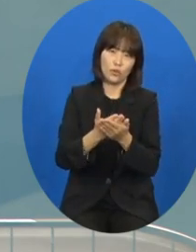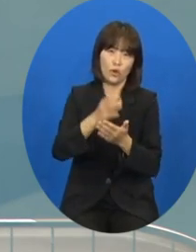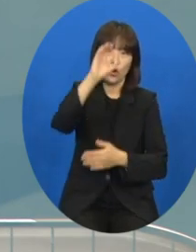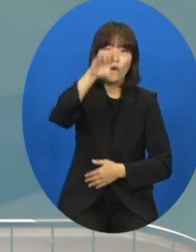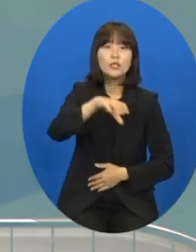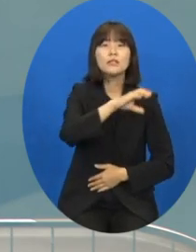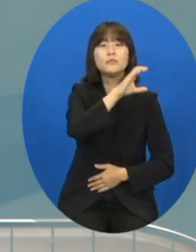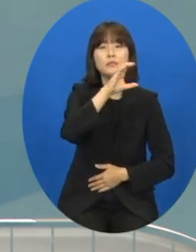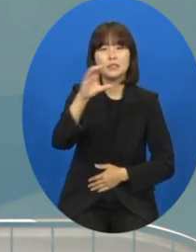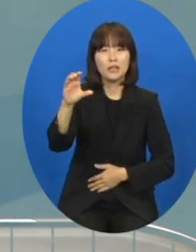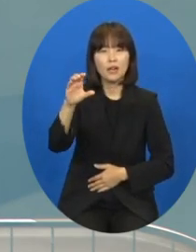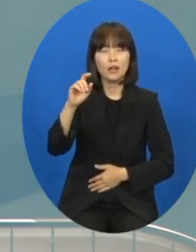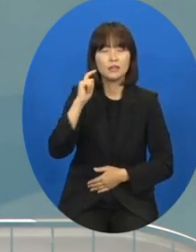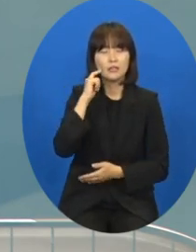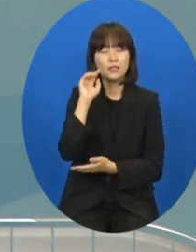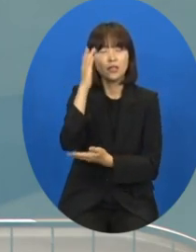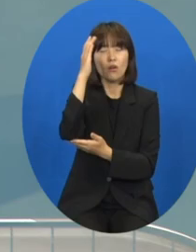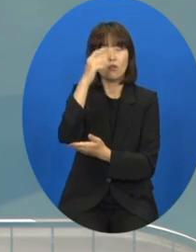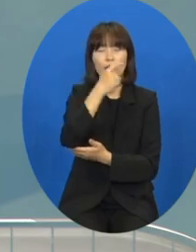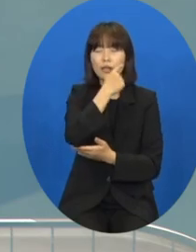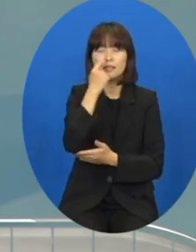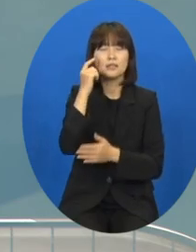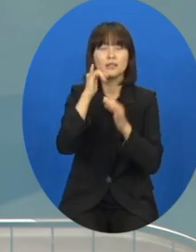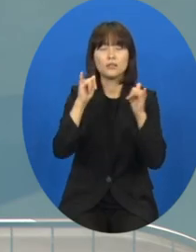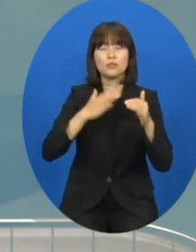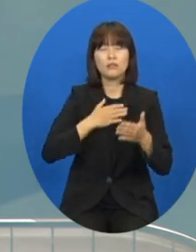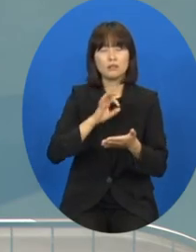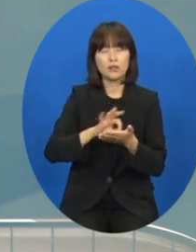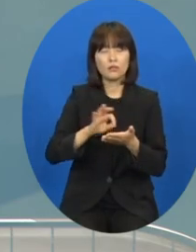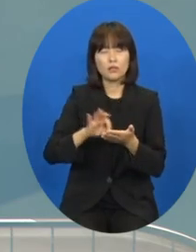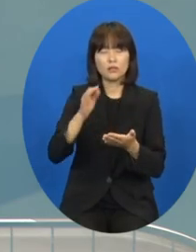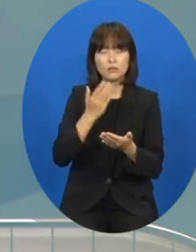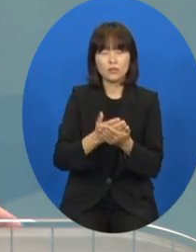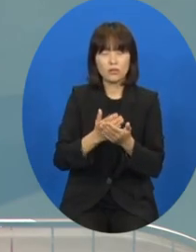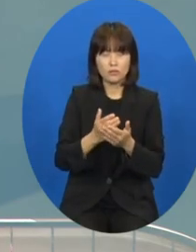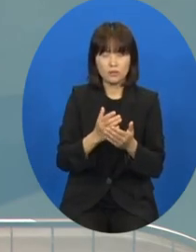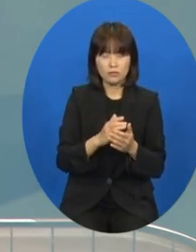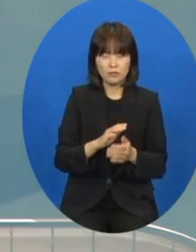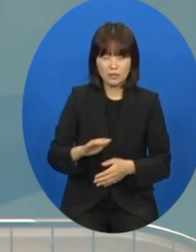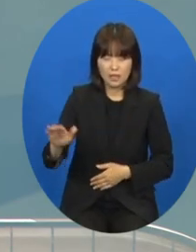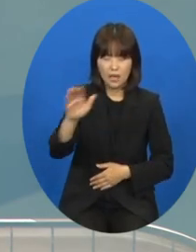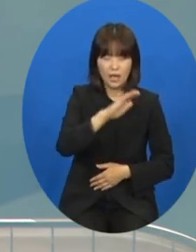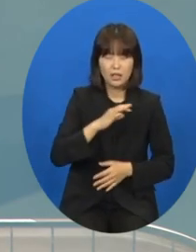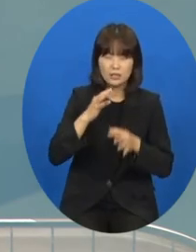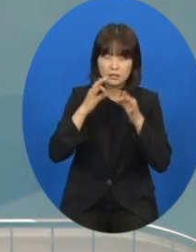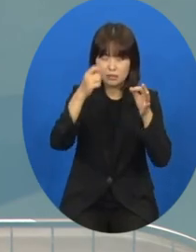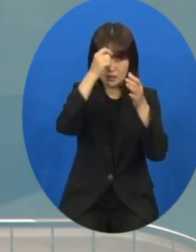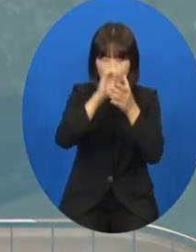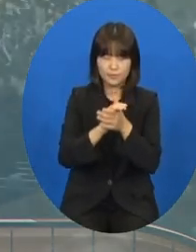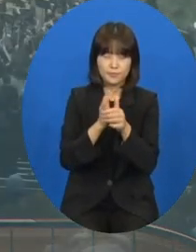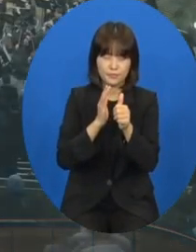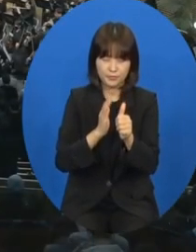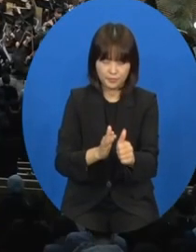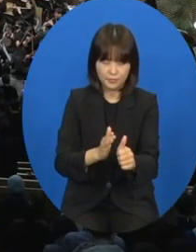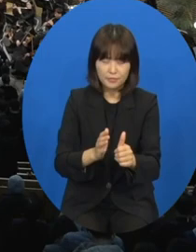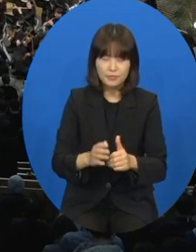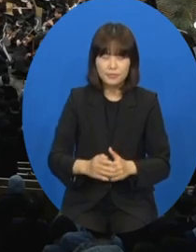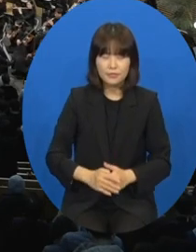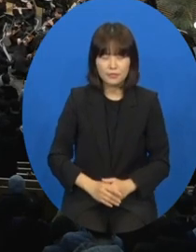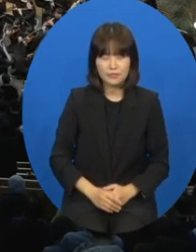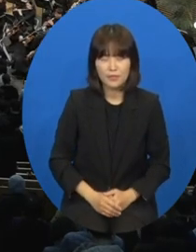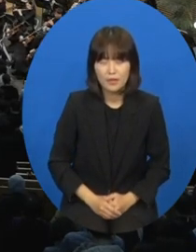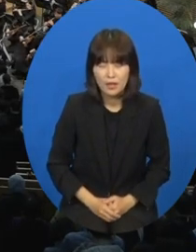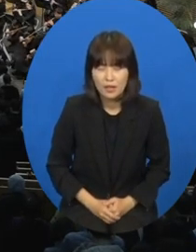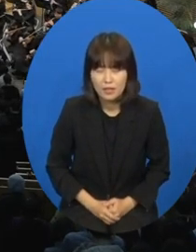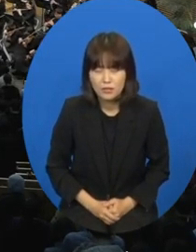십자가 그 영광의 증인으로 저를 써주세요. 우리 다같이 통성으로 기도하겠습니다. 은혜와 사랑이 충만하신